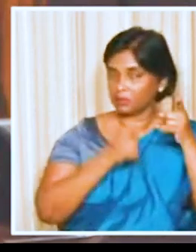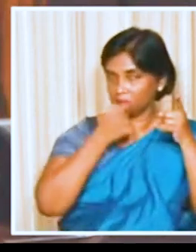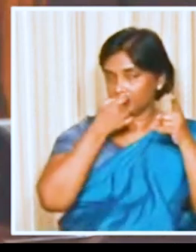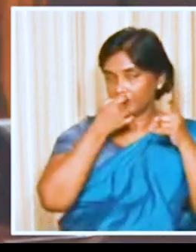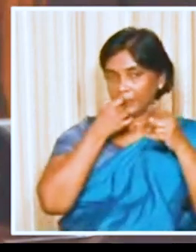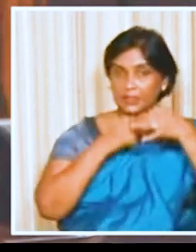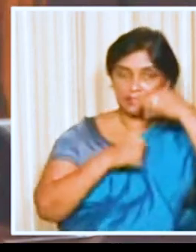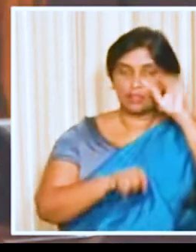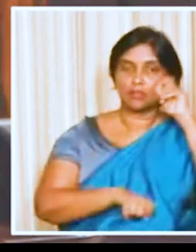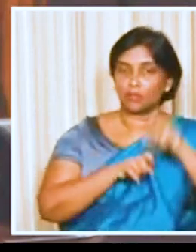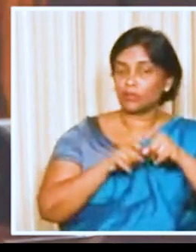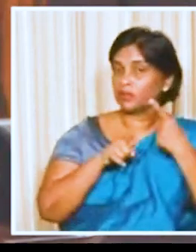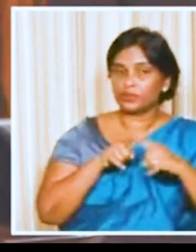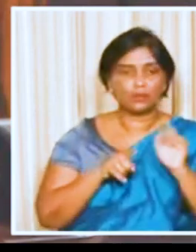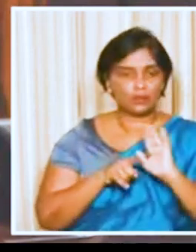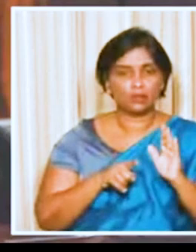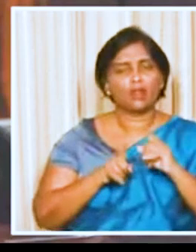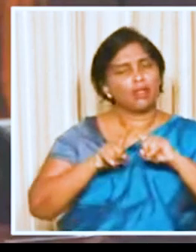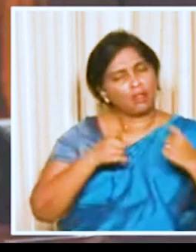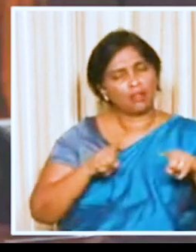இந்த நாட்டினுடைய சிறந்த